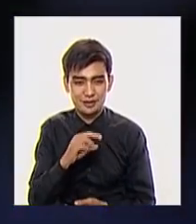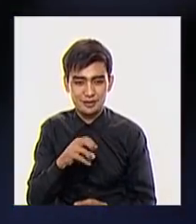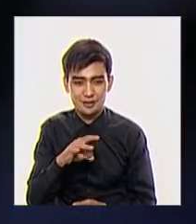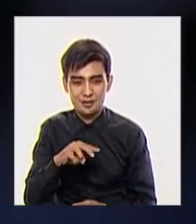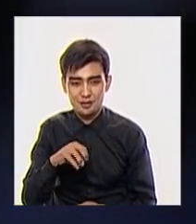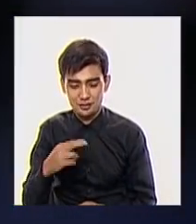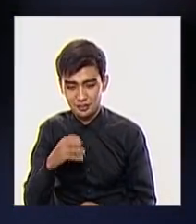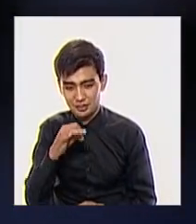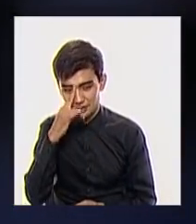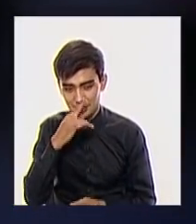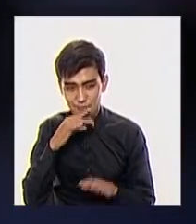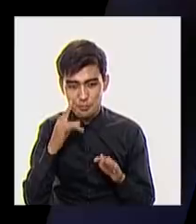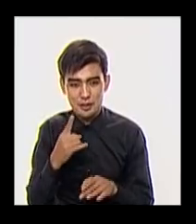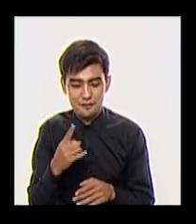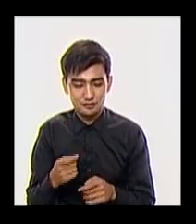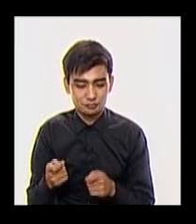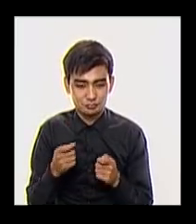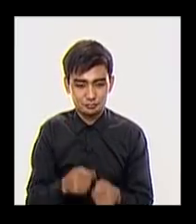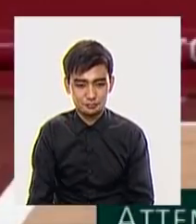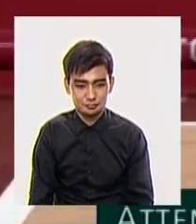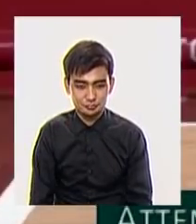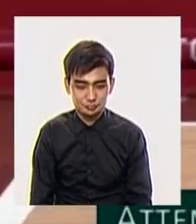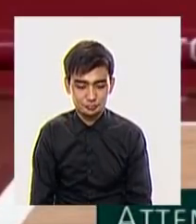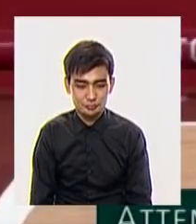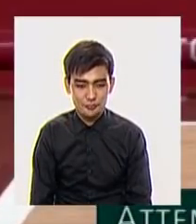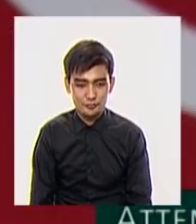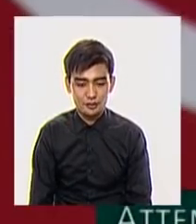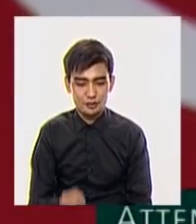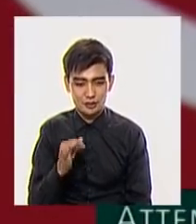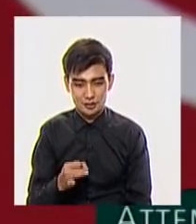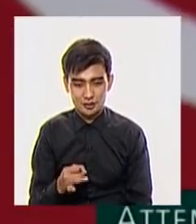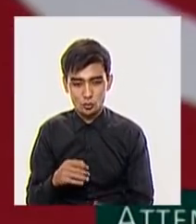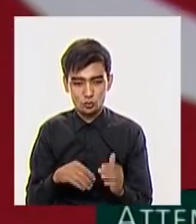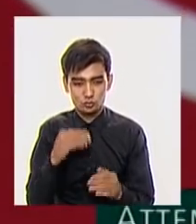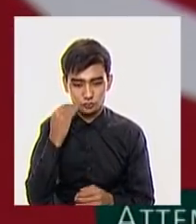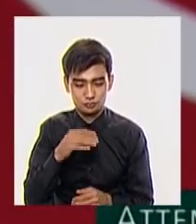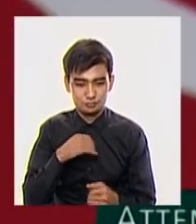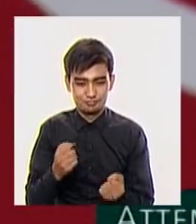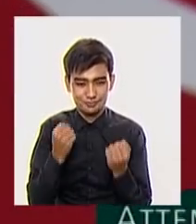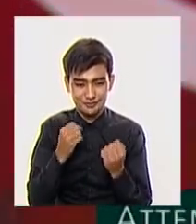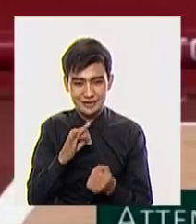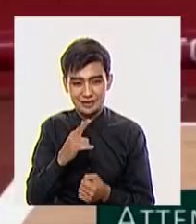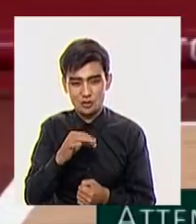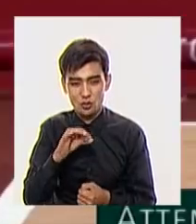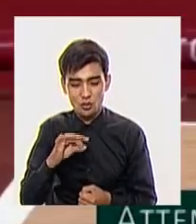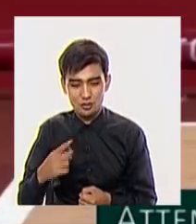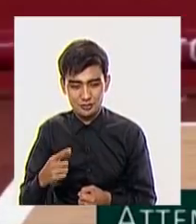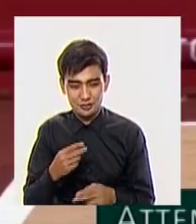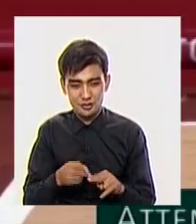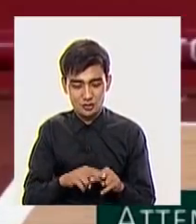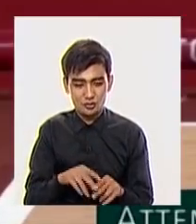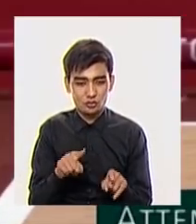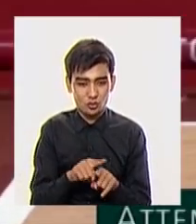принес Казахстану первую медаль. Довольно удачное выступление тяжелоатлета Игоря Сона на играх также не